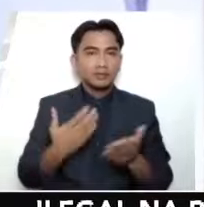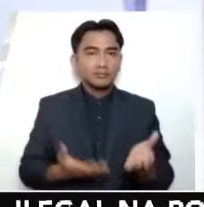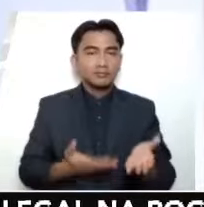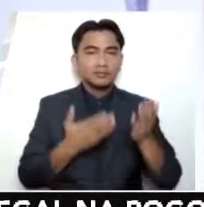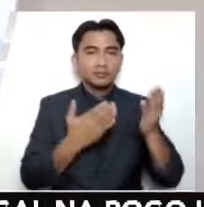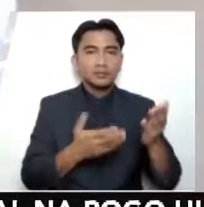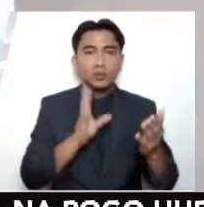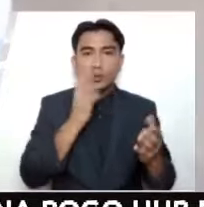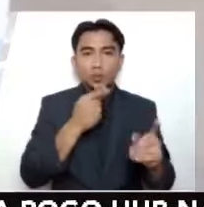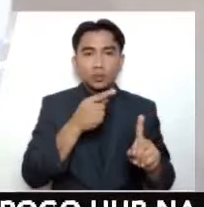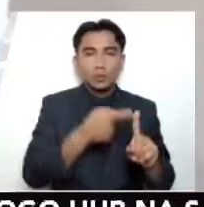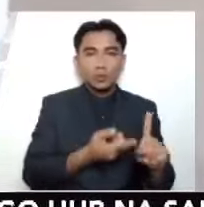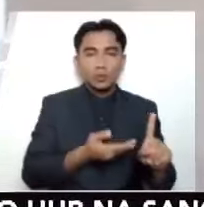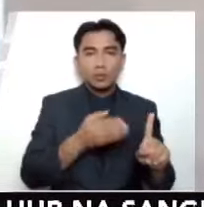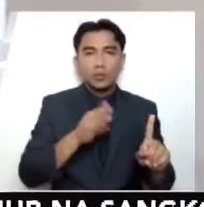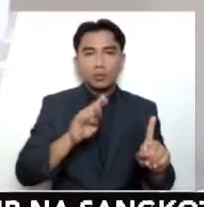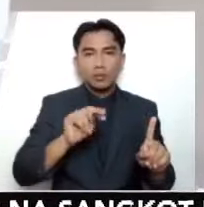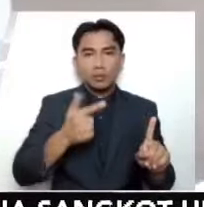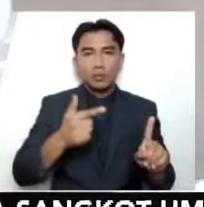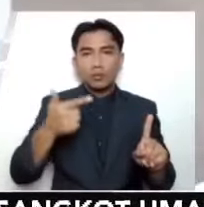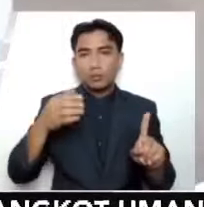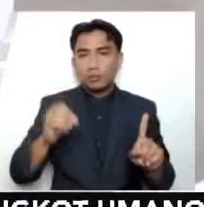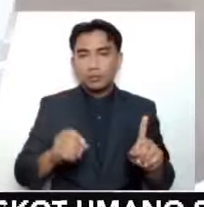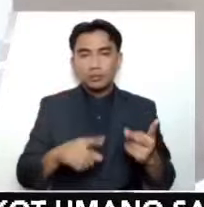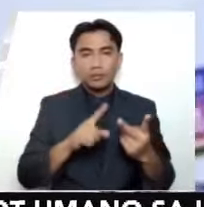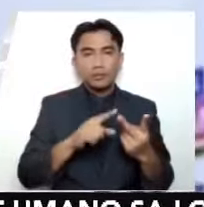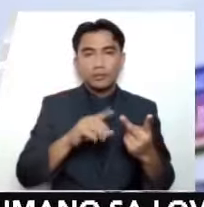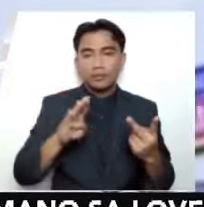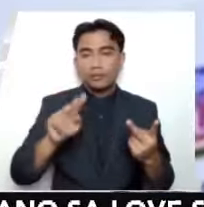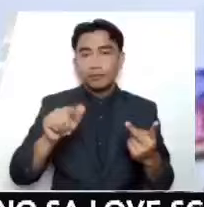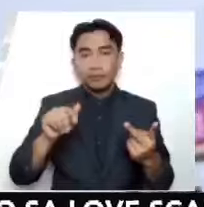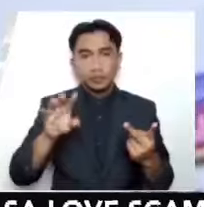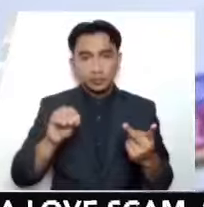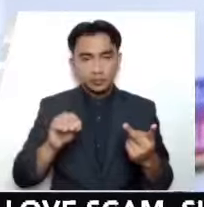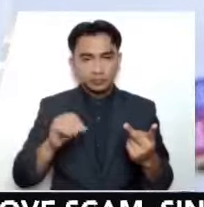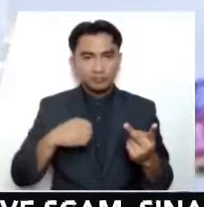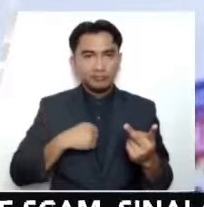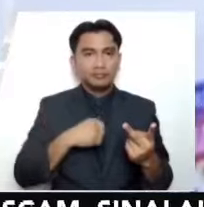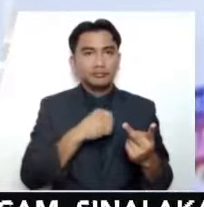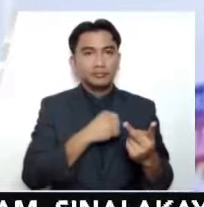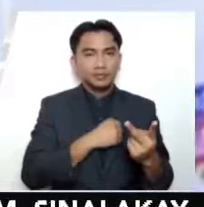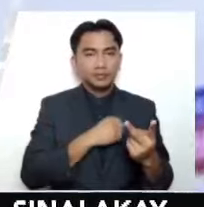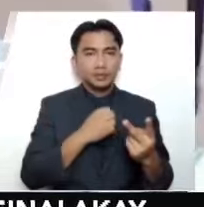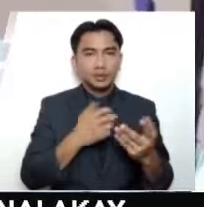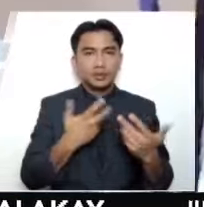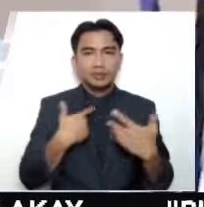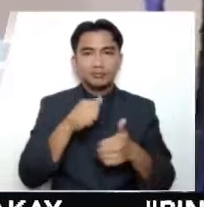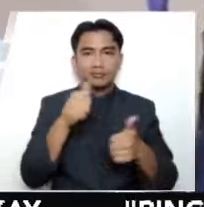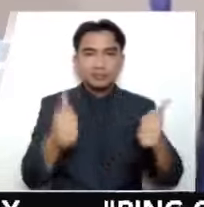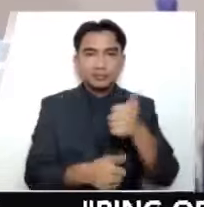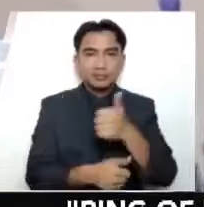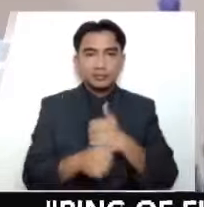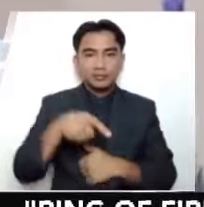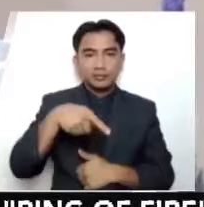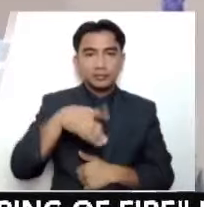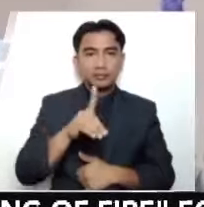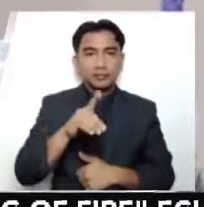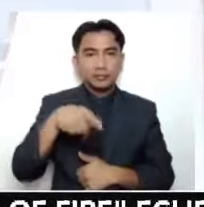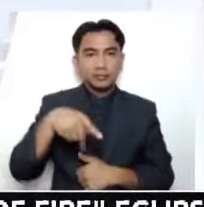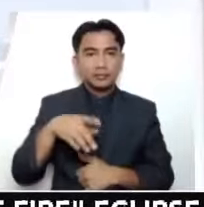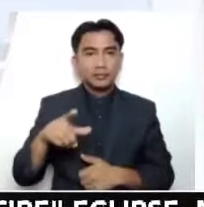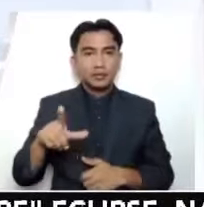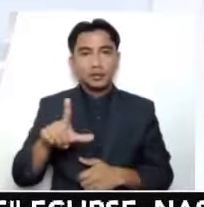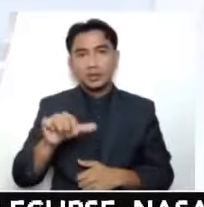Bongo at Senador Bato de la Rosa sa ilalim ng partidong PDP laban. Naghain din ng COC